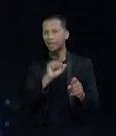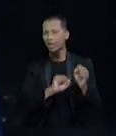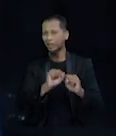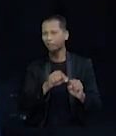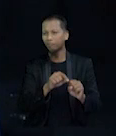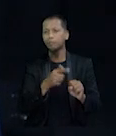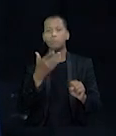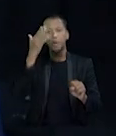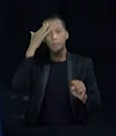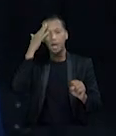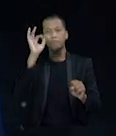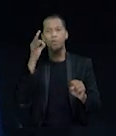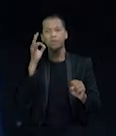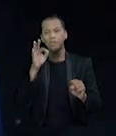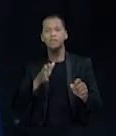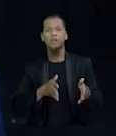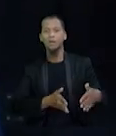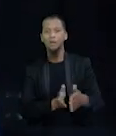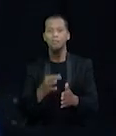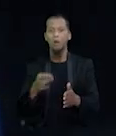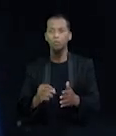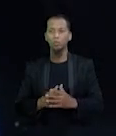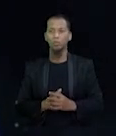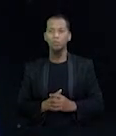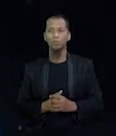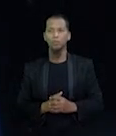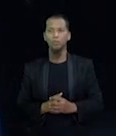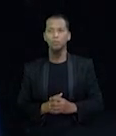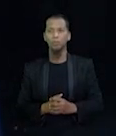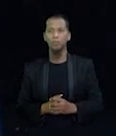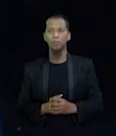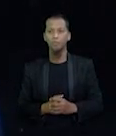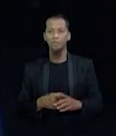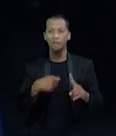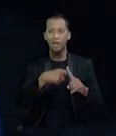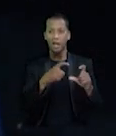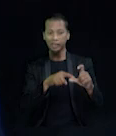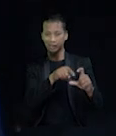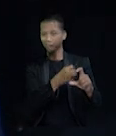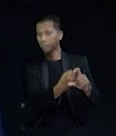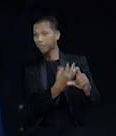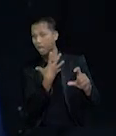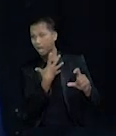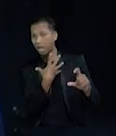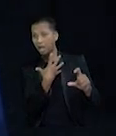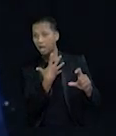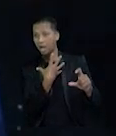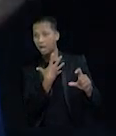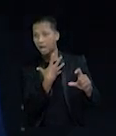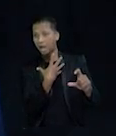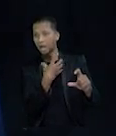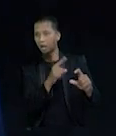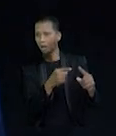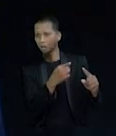Kalibaru setelah itu kompor KS juga menyertakan aib